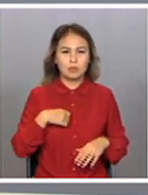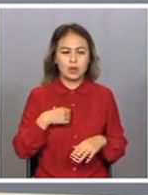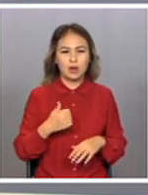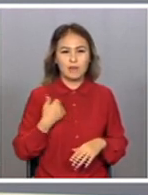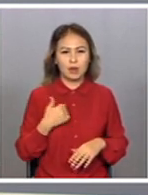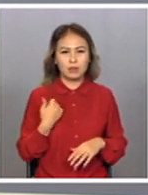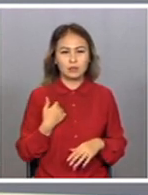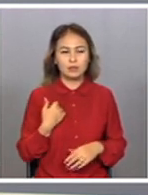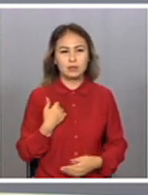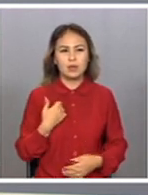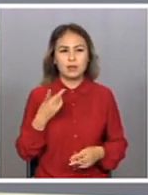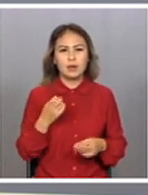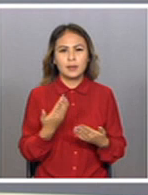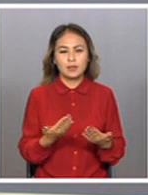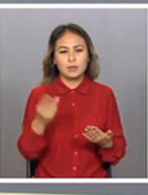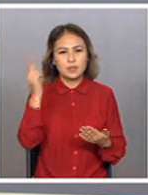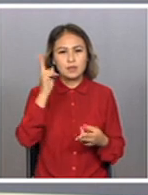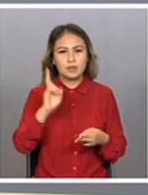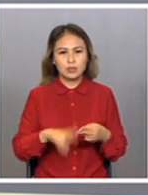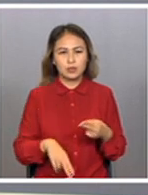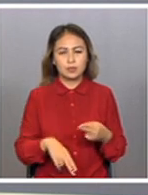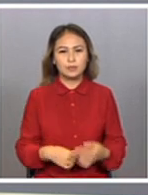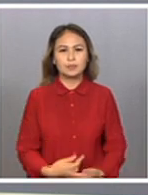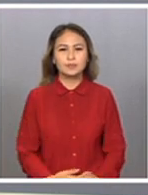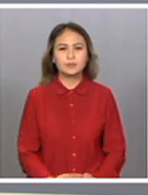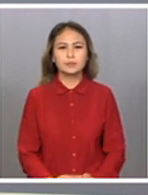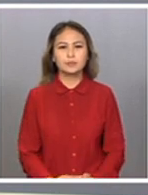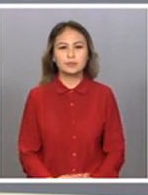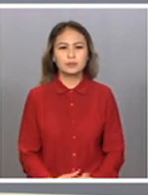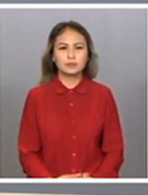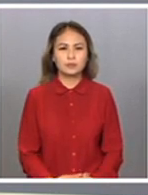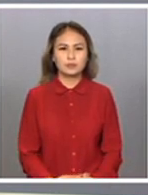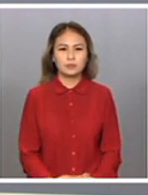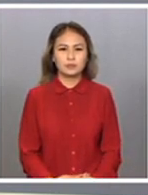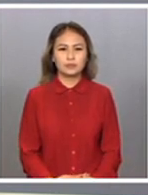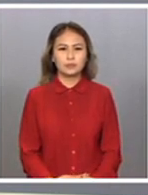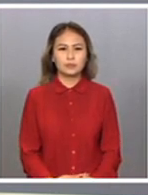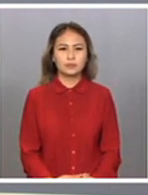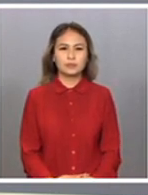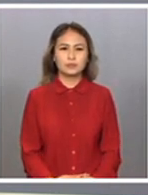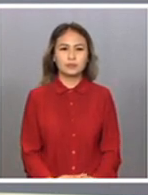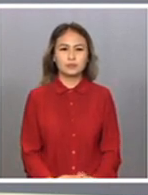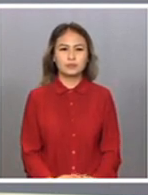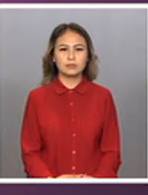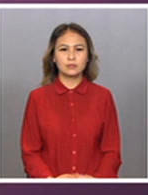хвалит. На этом мы завершаем урок. Я с вами прощаюсь. До свидания.